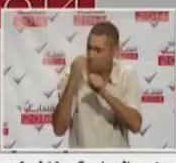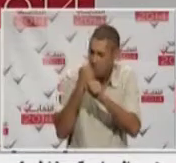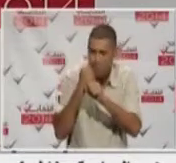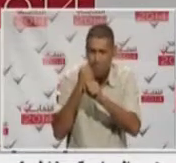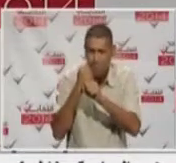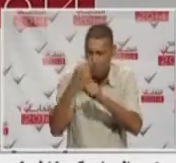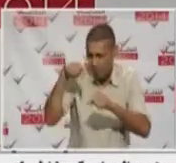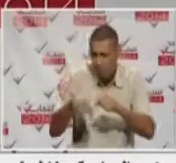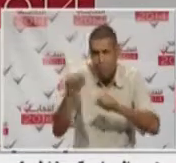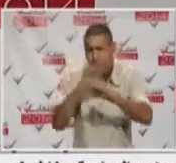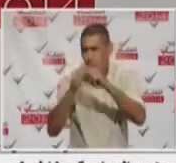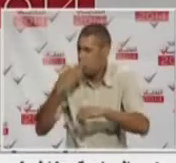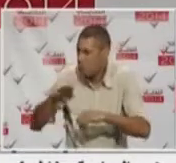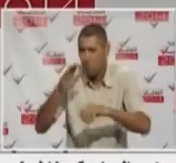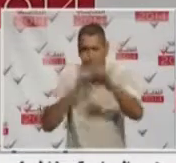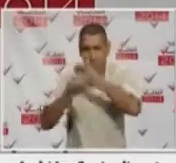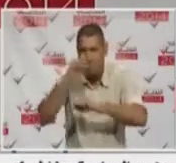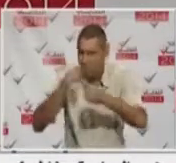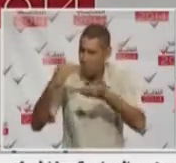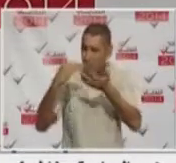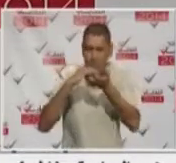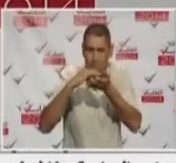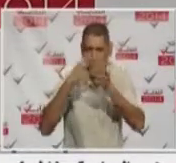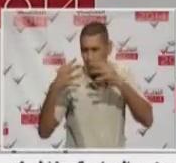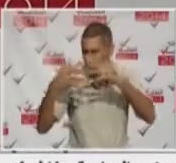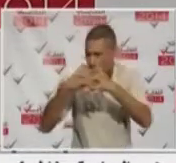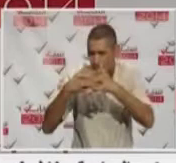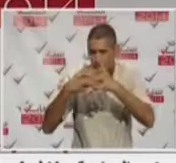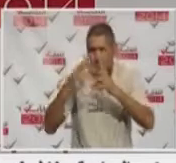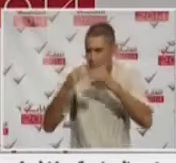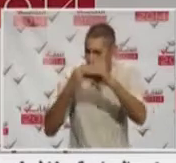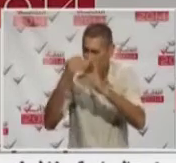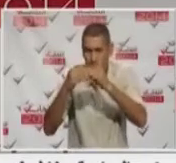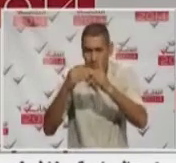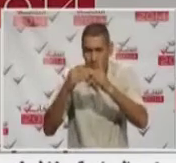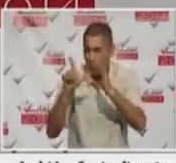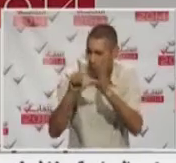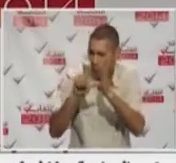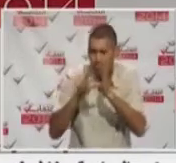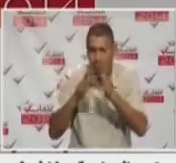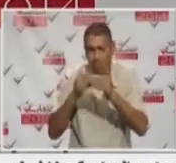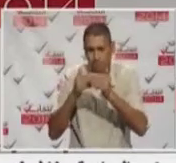حسن التنسيق بين الإدارة الجهوية والمحلية، والتي تتطلب منا إطار تشريعي يضمن حسن